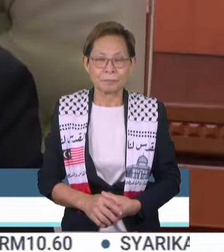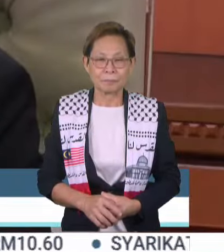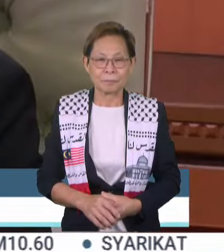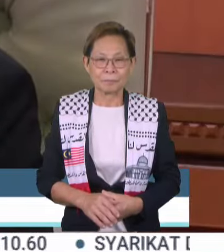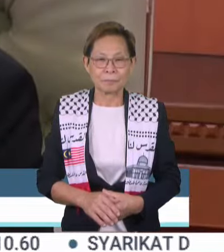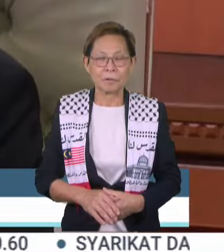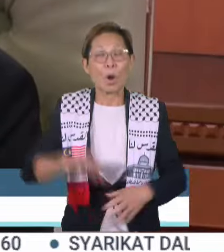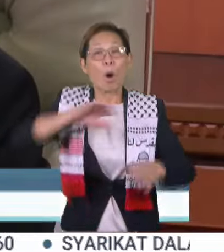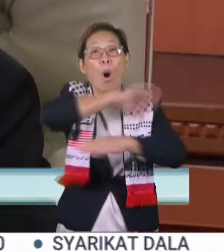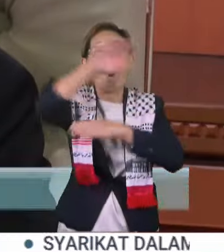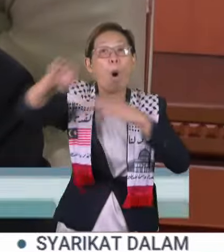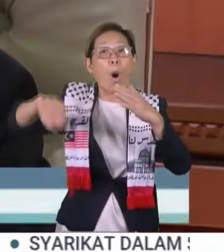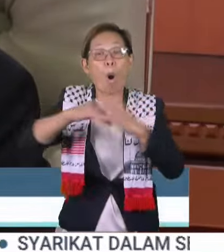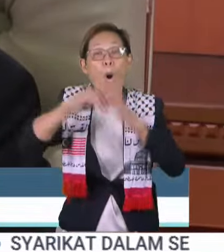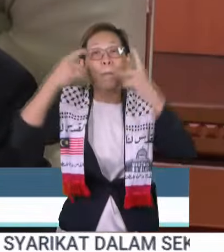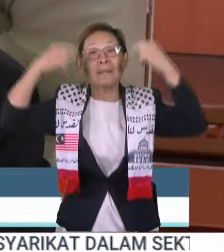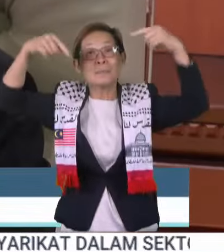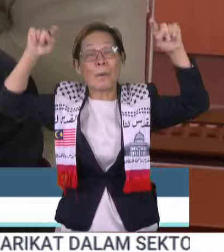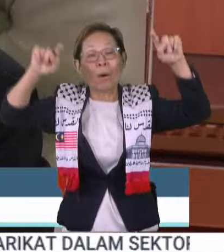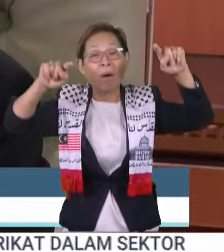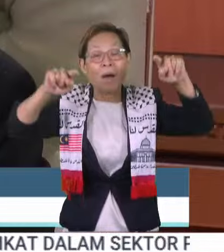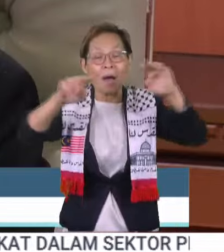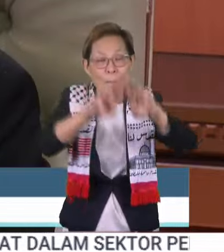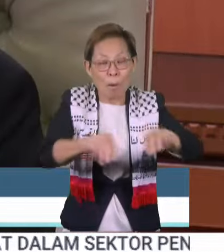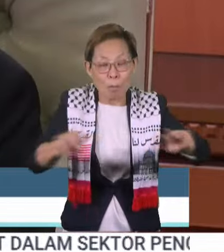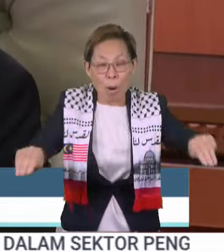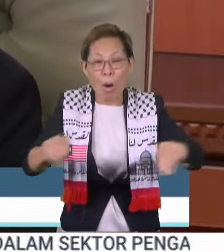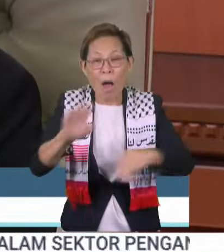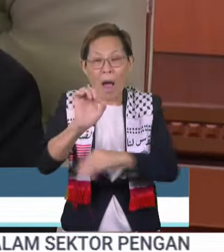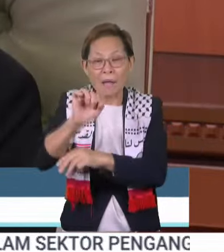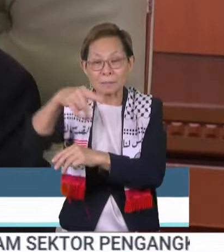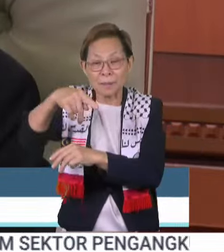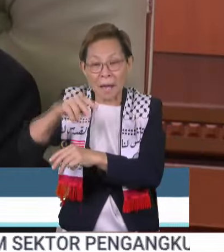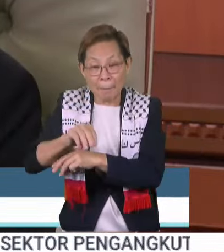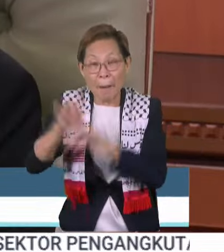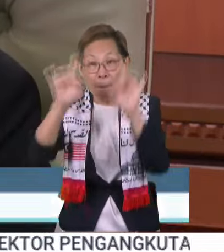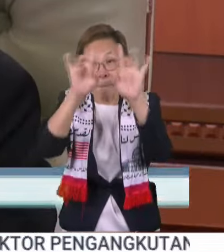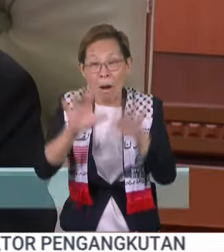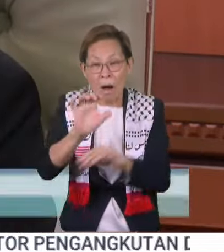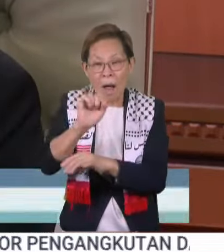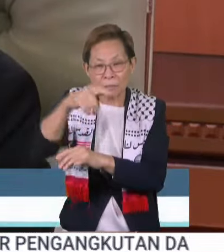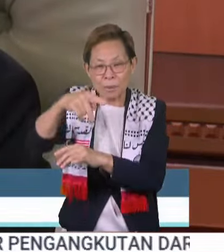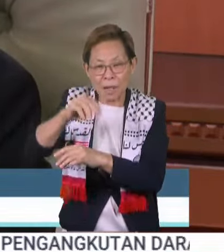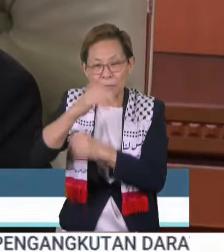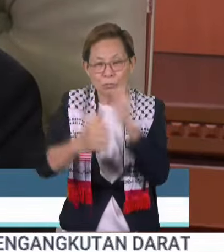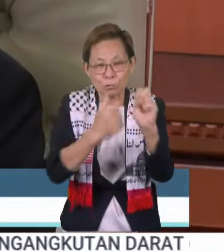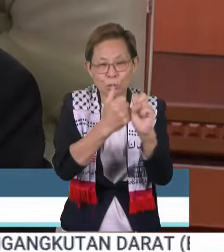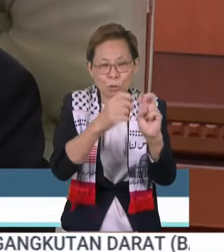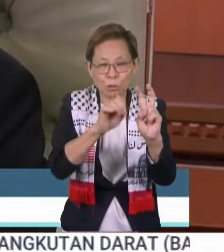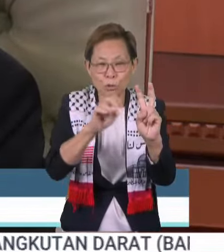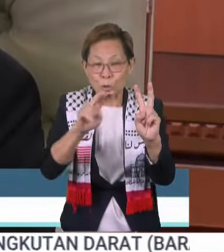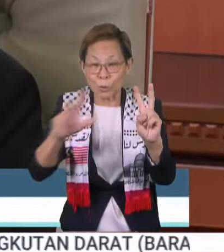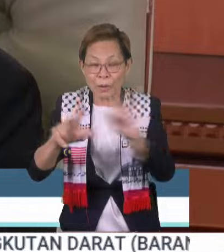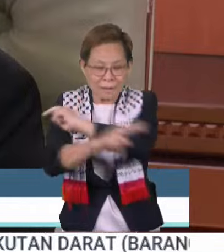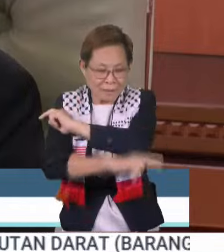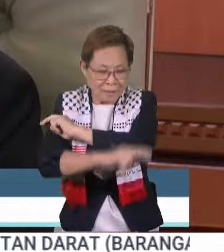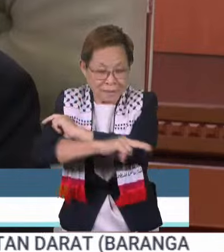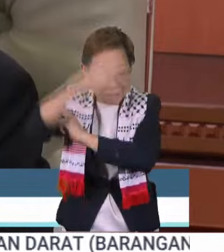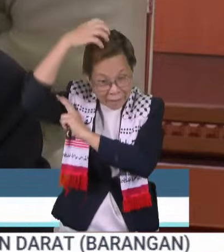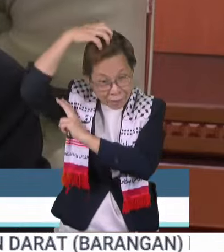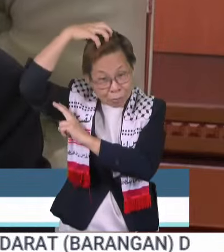Pada keseluruhannya, pencapaian calon perpesan SPM tahun 2023 di negeri